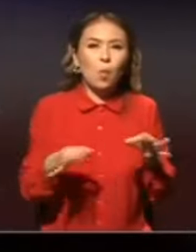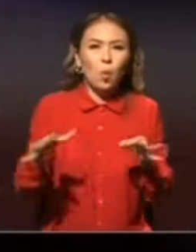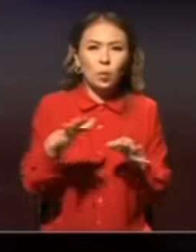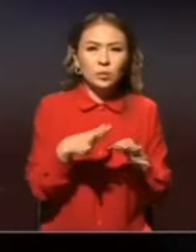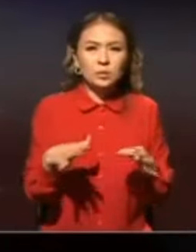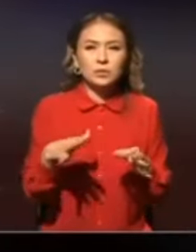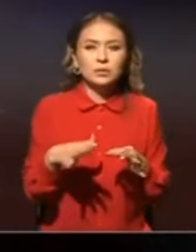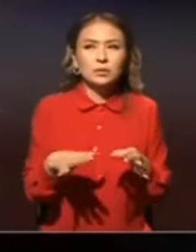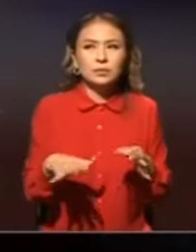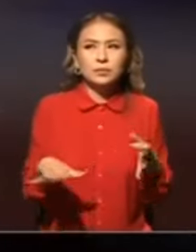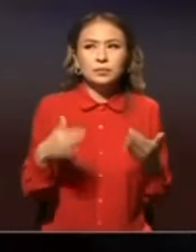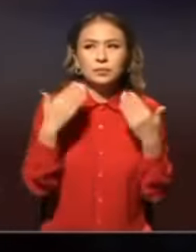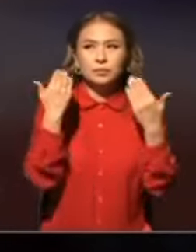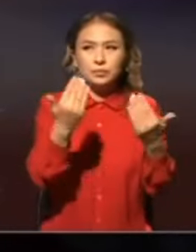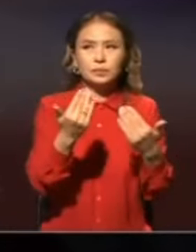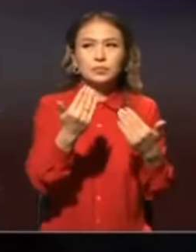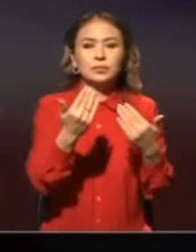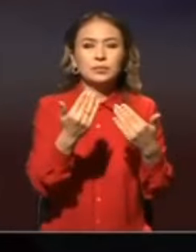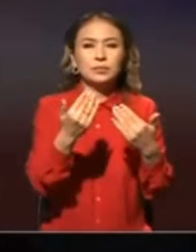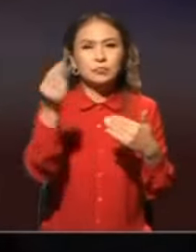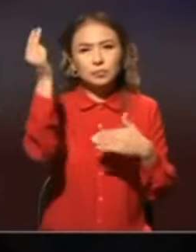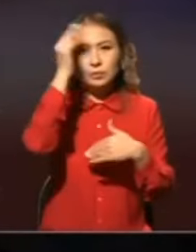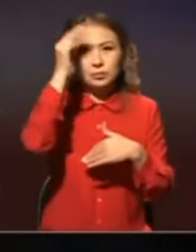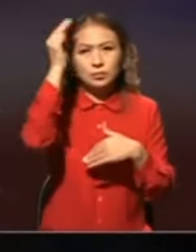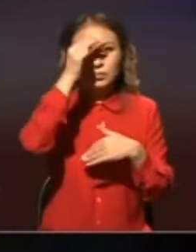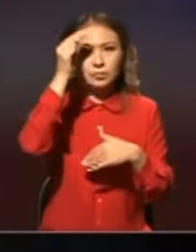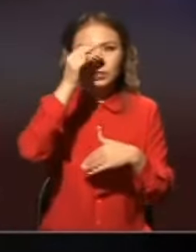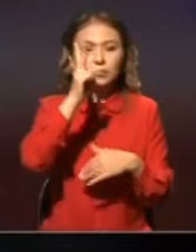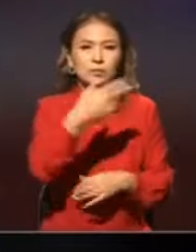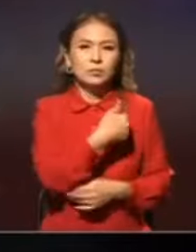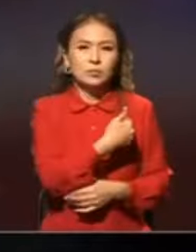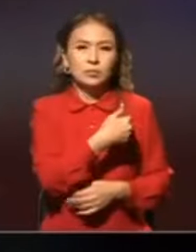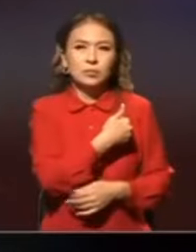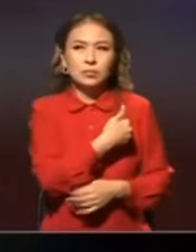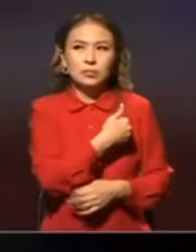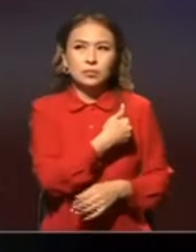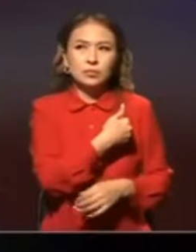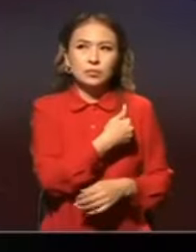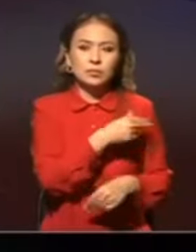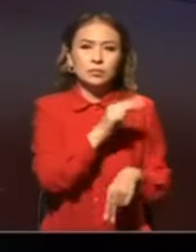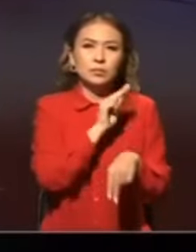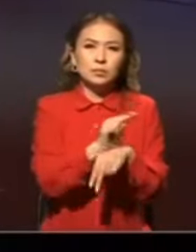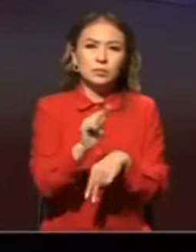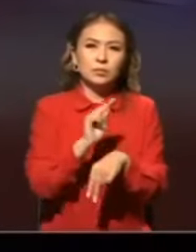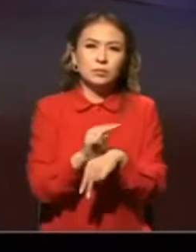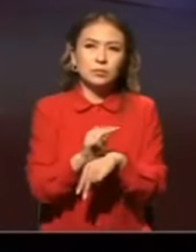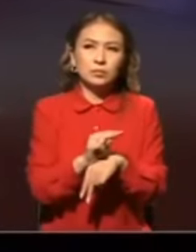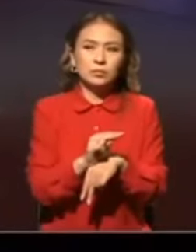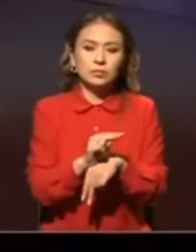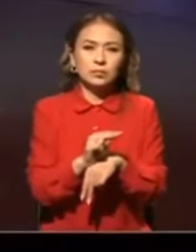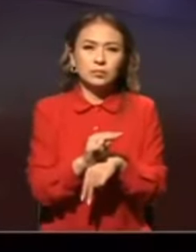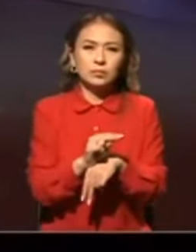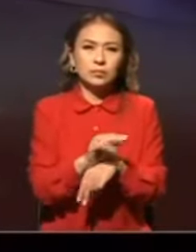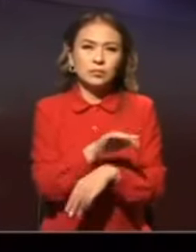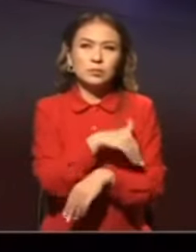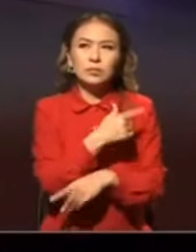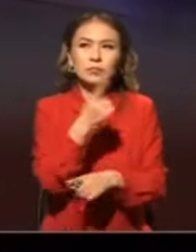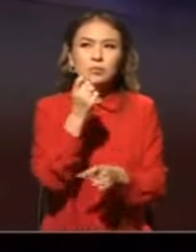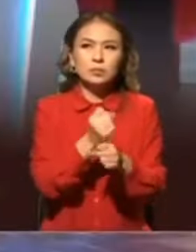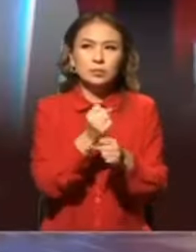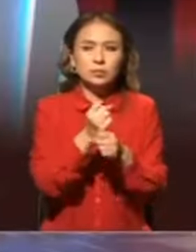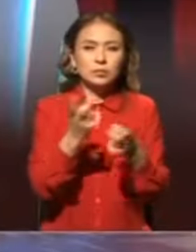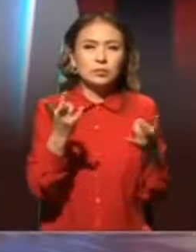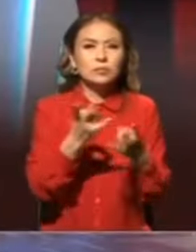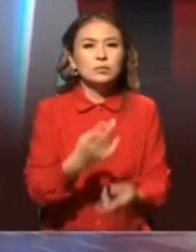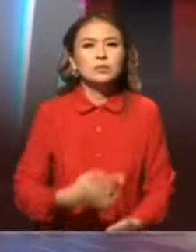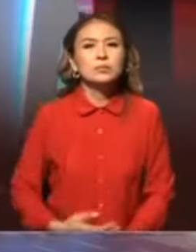облыстардағы сіздердің жаңағы оқып білгендеріңізді үйренгісі келетін, үйретіп жатқандарыңызды білгісі келетін адамдар не істеу керек?